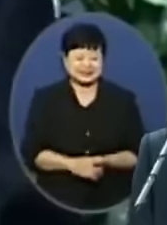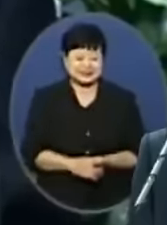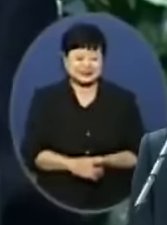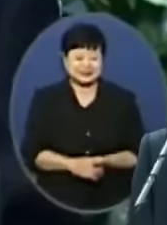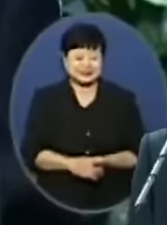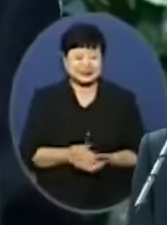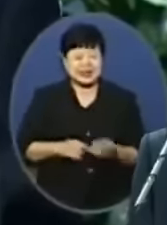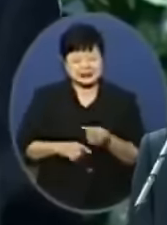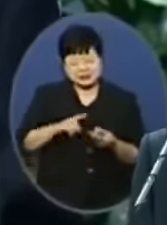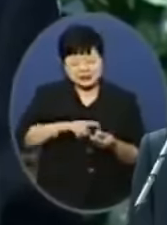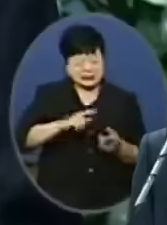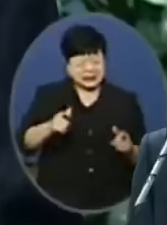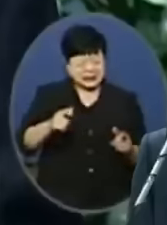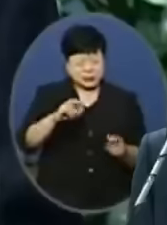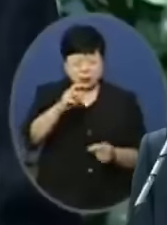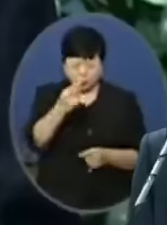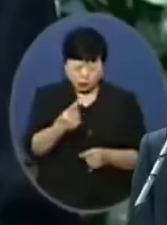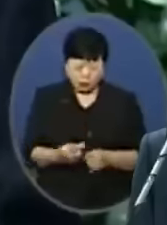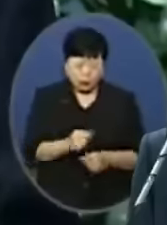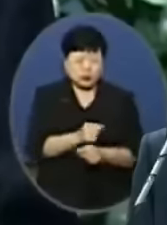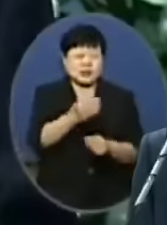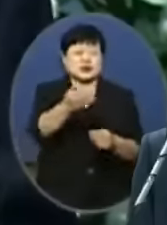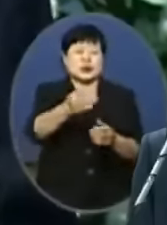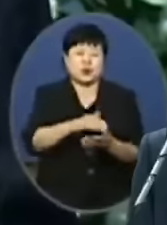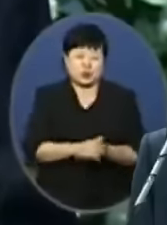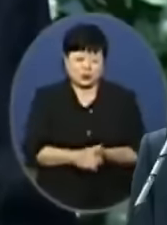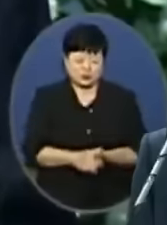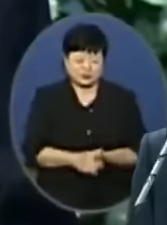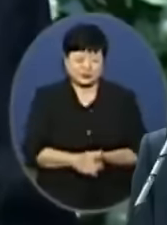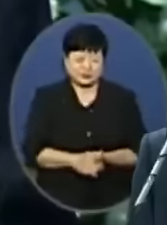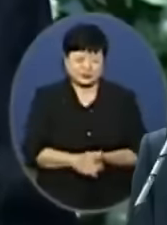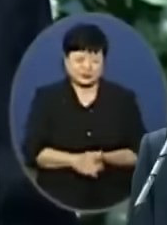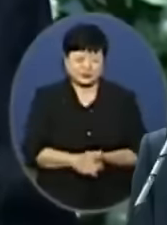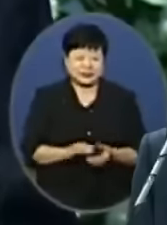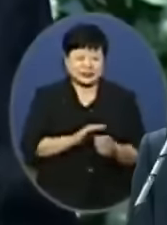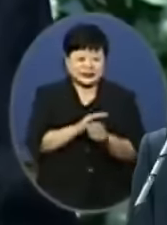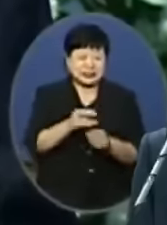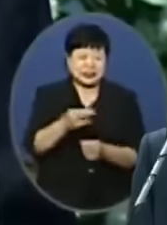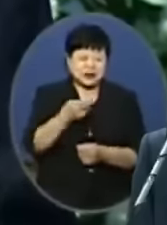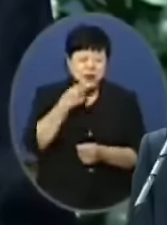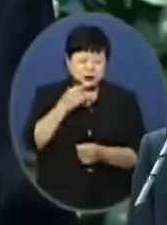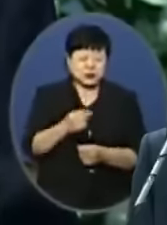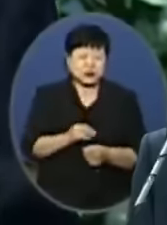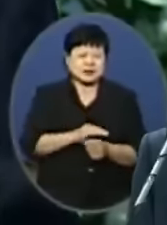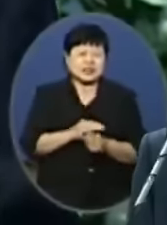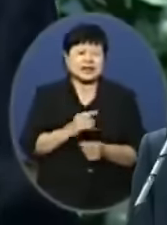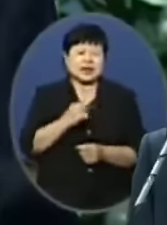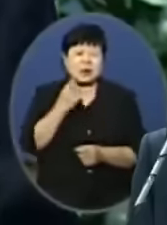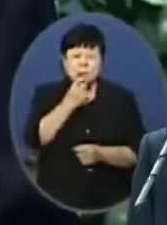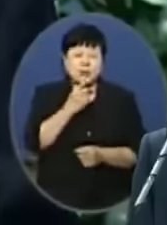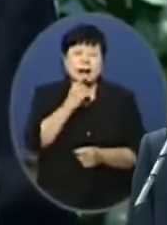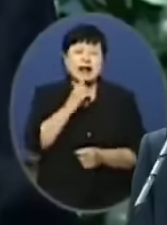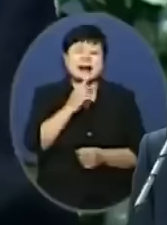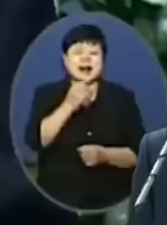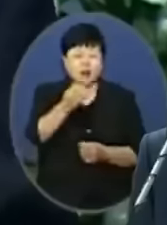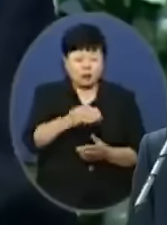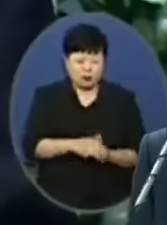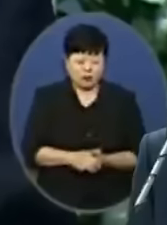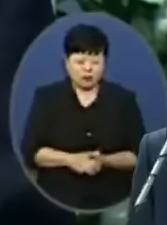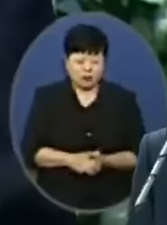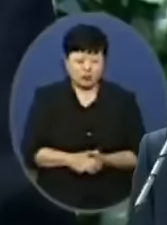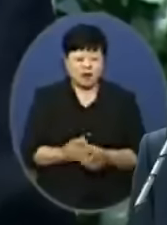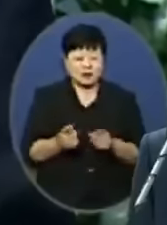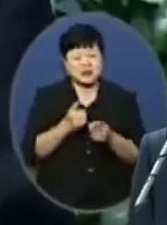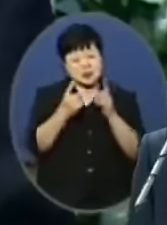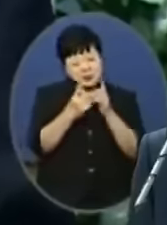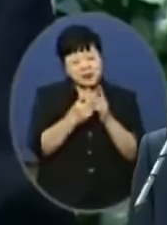나의 뜻에 맞지 않더라도 용서하고 사랑이 안 될지라도 사랑한다고 말하고